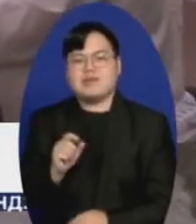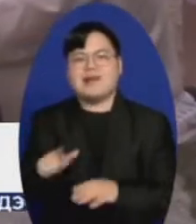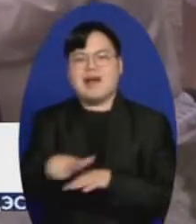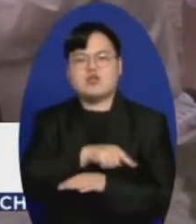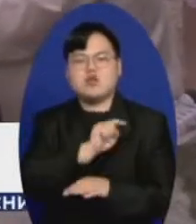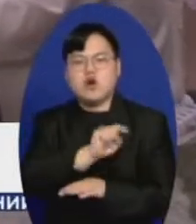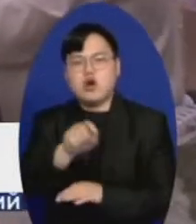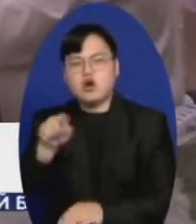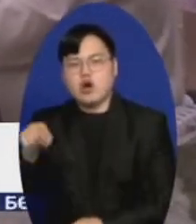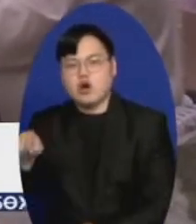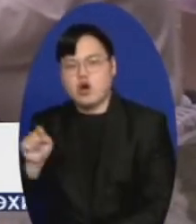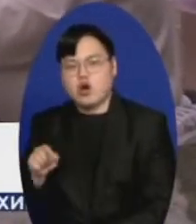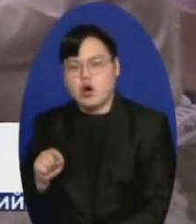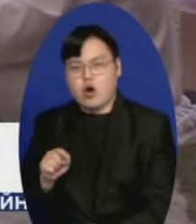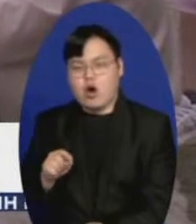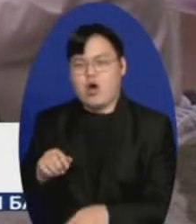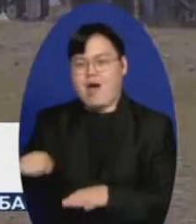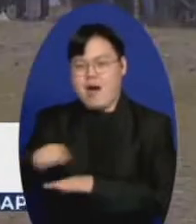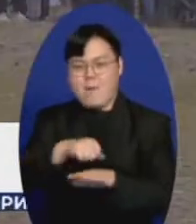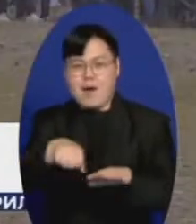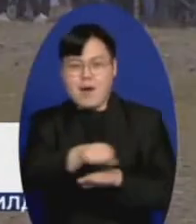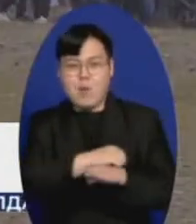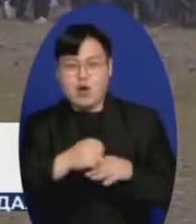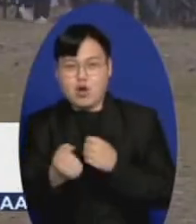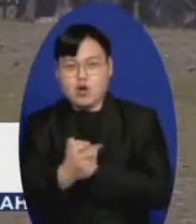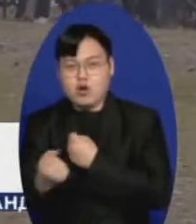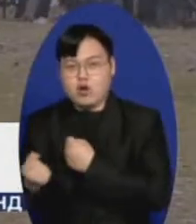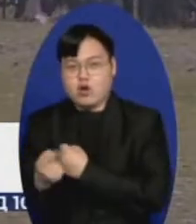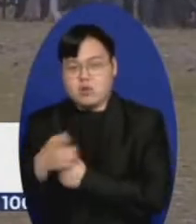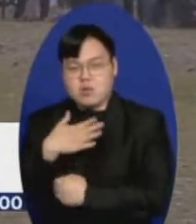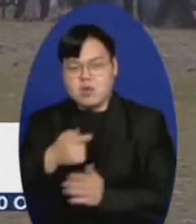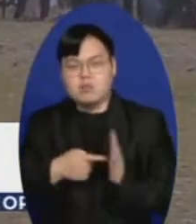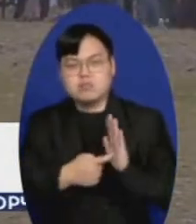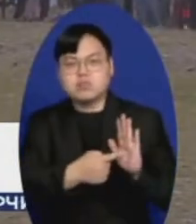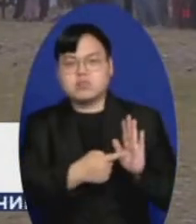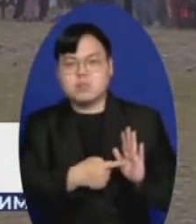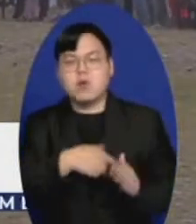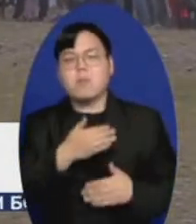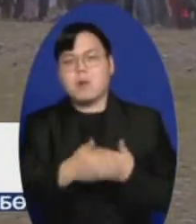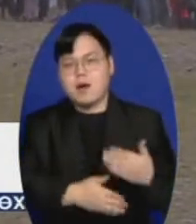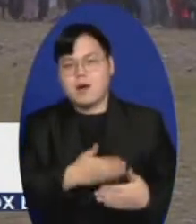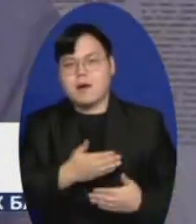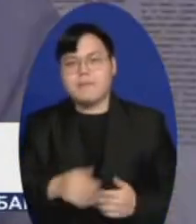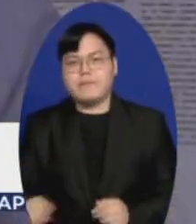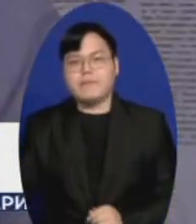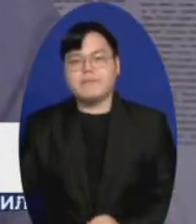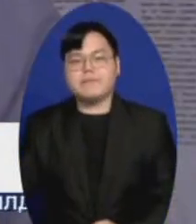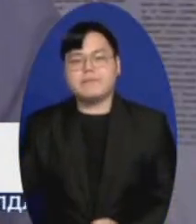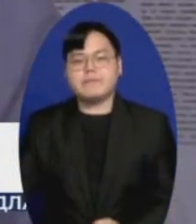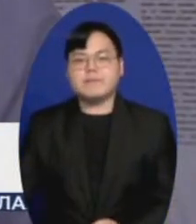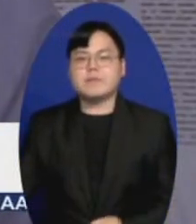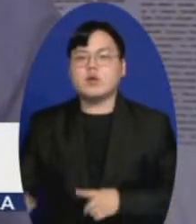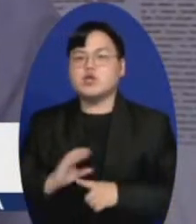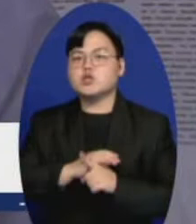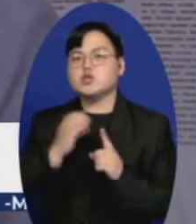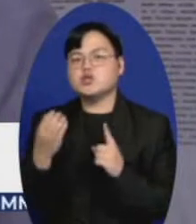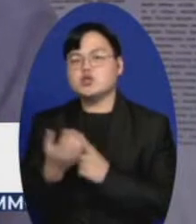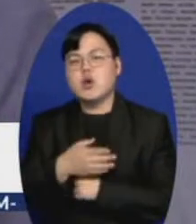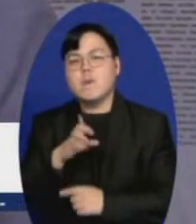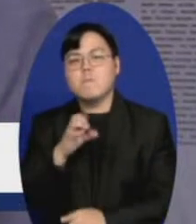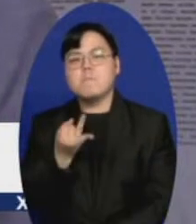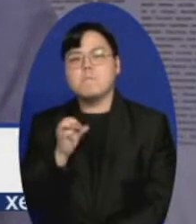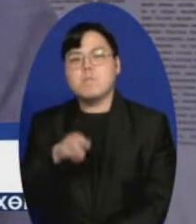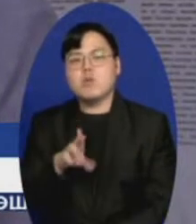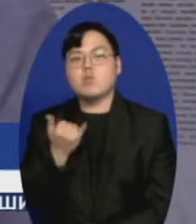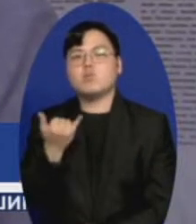өв өөрсдийн орон нутгийн онцлог бүхий соёлын өв сурталчилан танилцуулж байна. Соёлын бит бус үеийн их